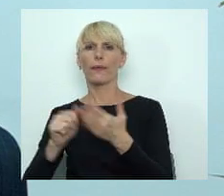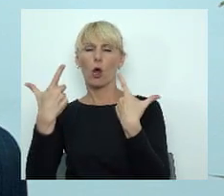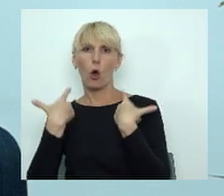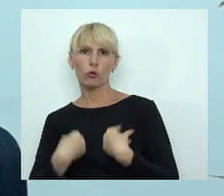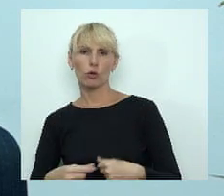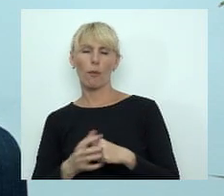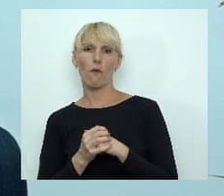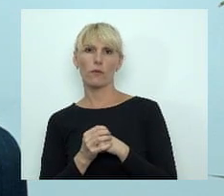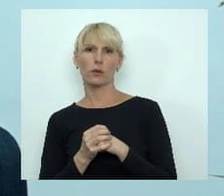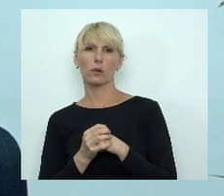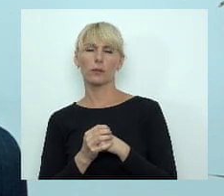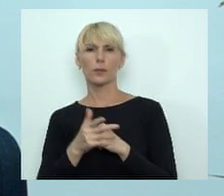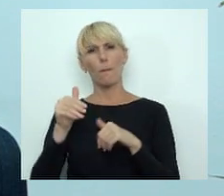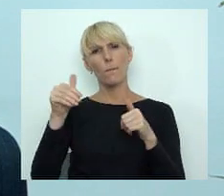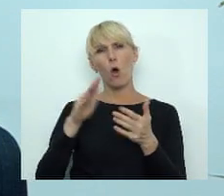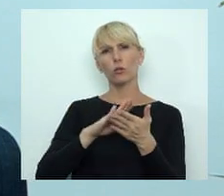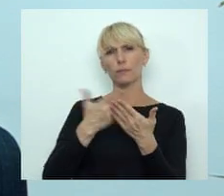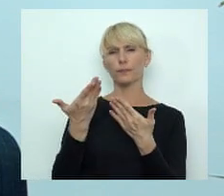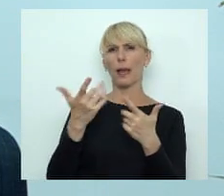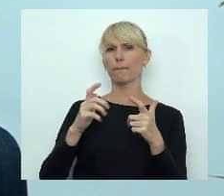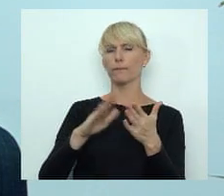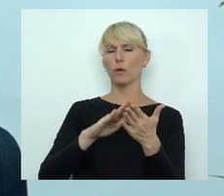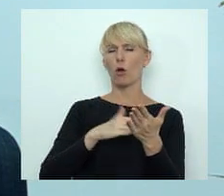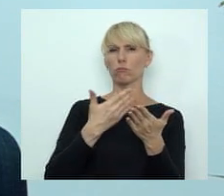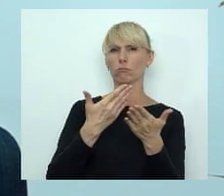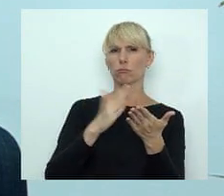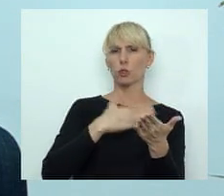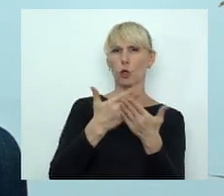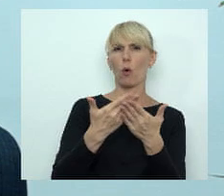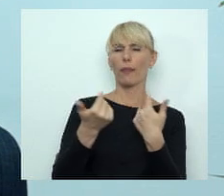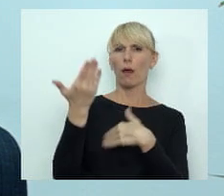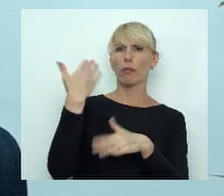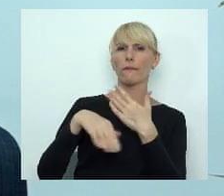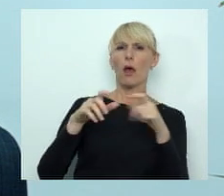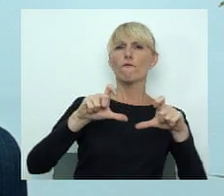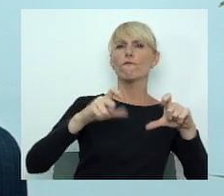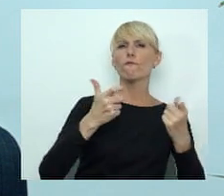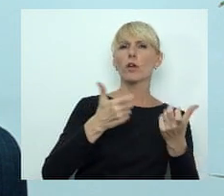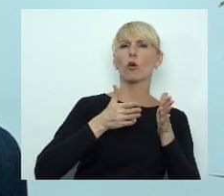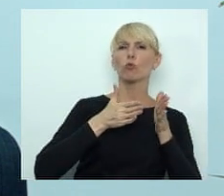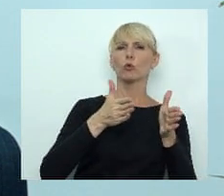pewnym przykładzie. Ostatnio był wypadek na Zakopiańce i wtedy rodzice telefonicznie nie